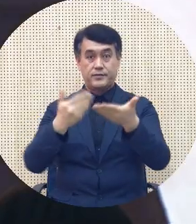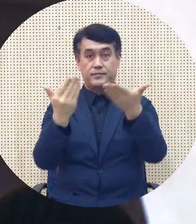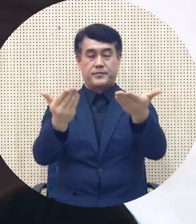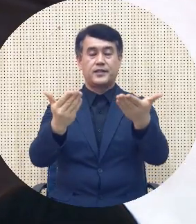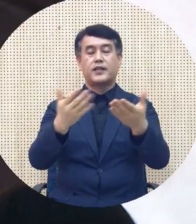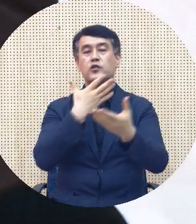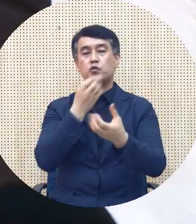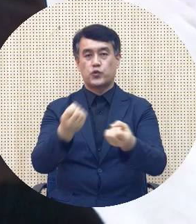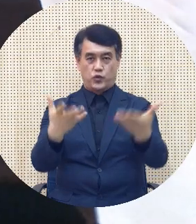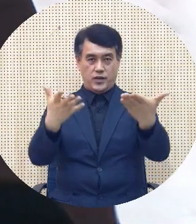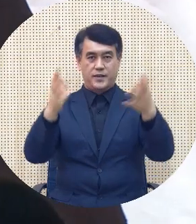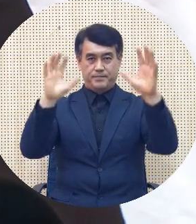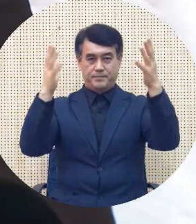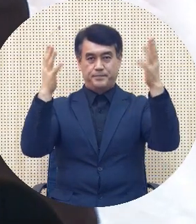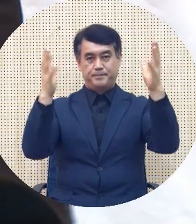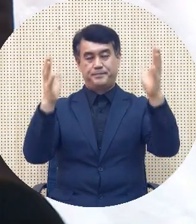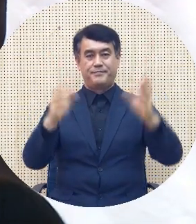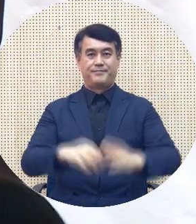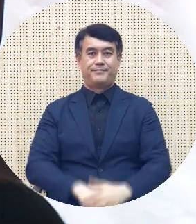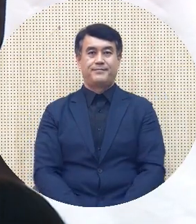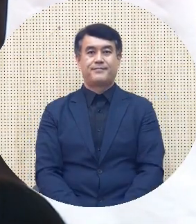축하드립니다.